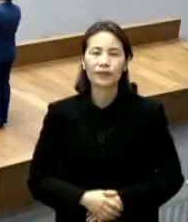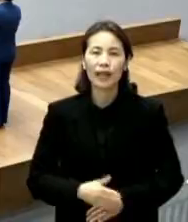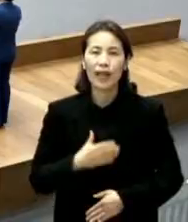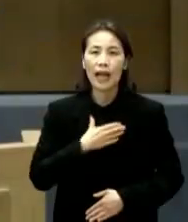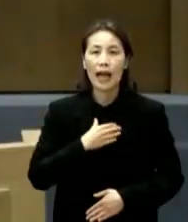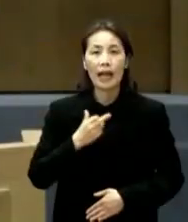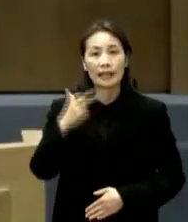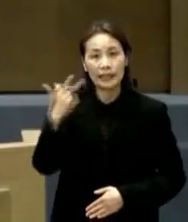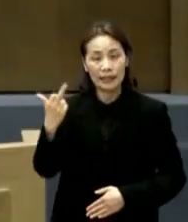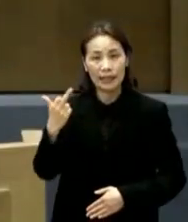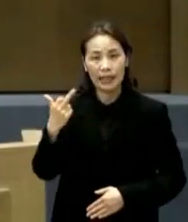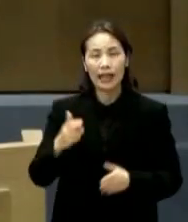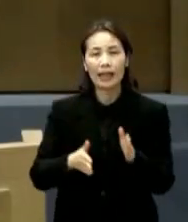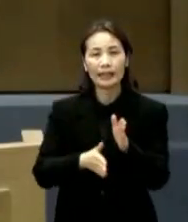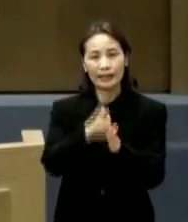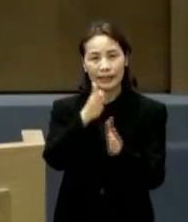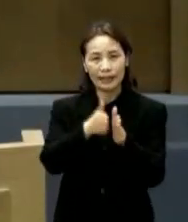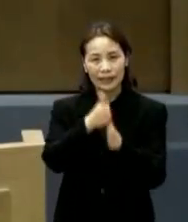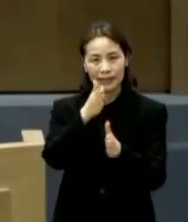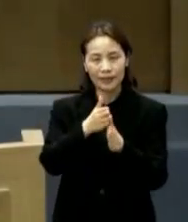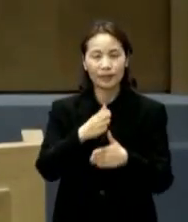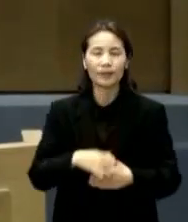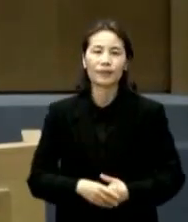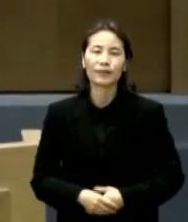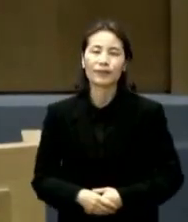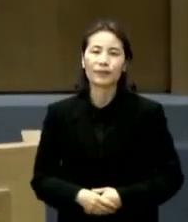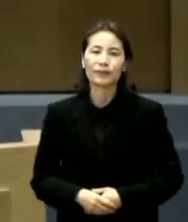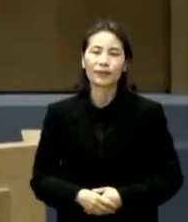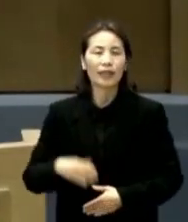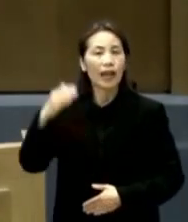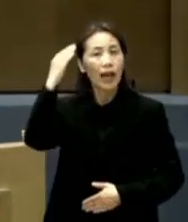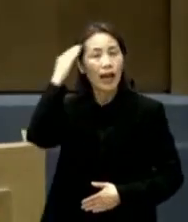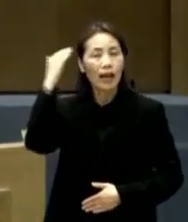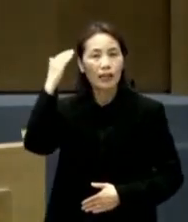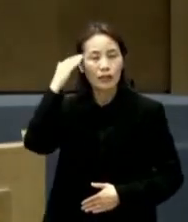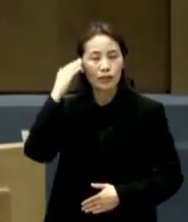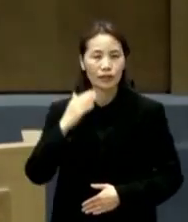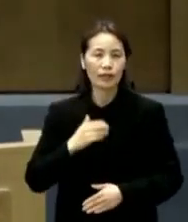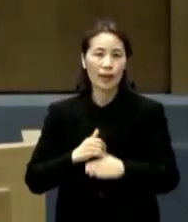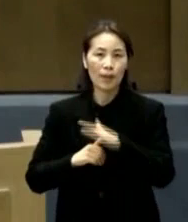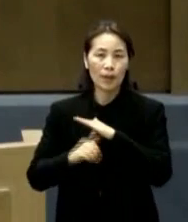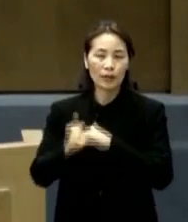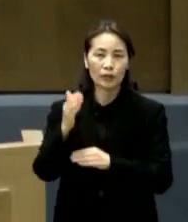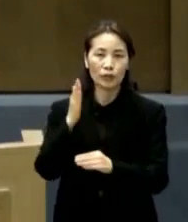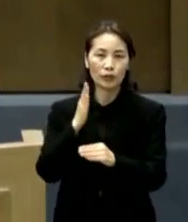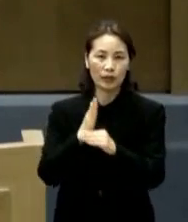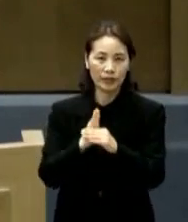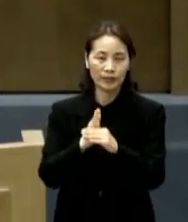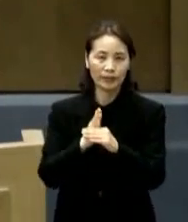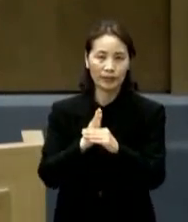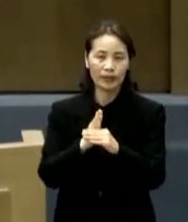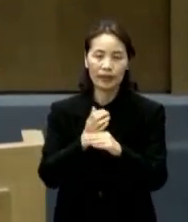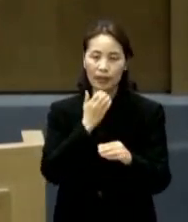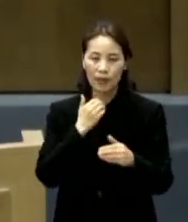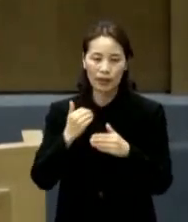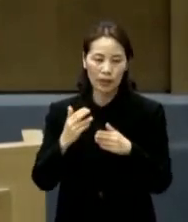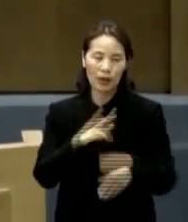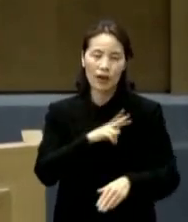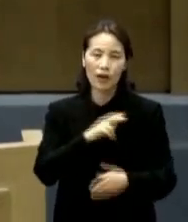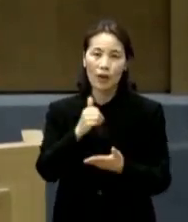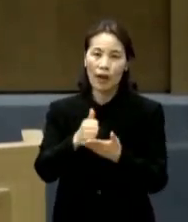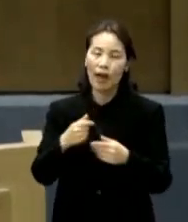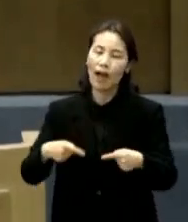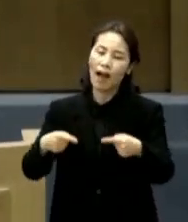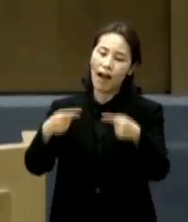안산시 제8선거구 당선인 이은미입니다. 우리 대한민국의 중심 경기도 의회에 입성한 것을 무한한